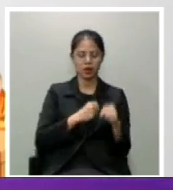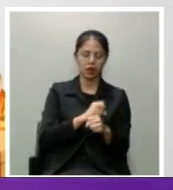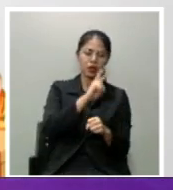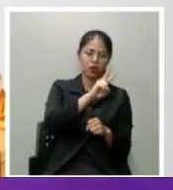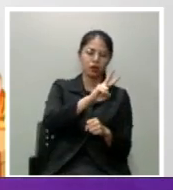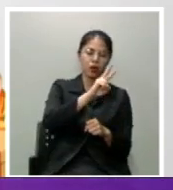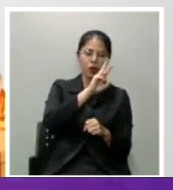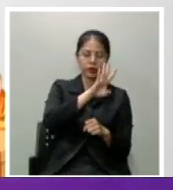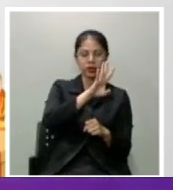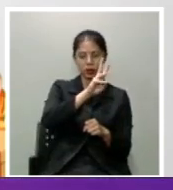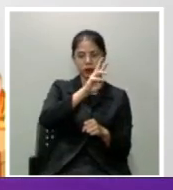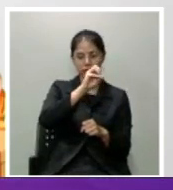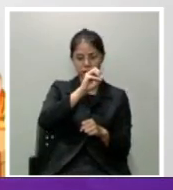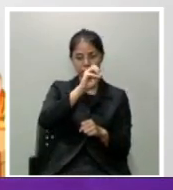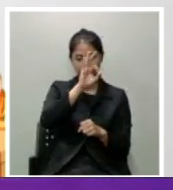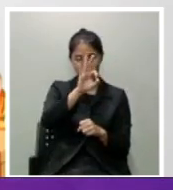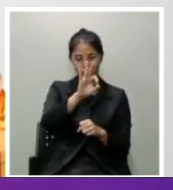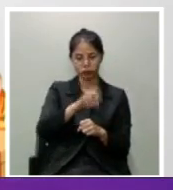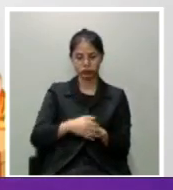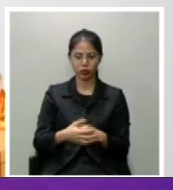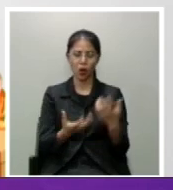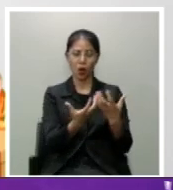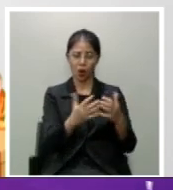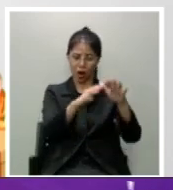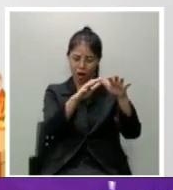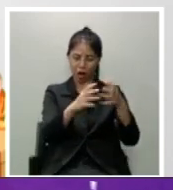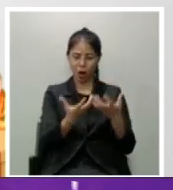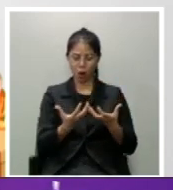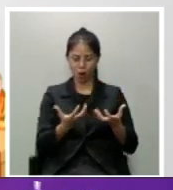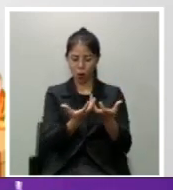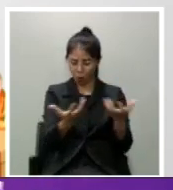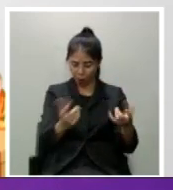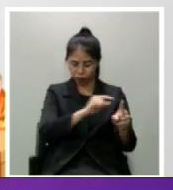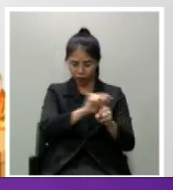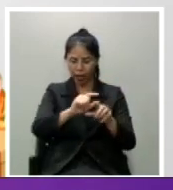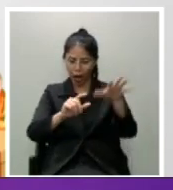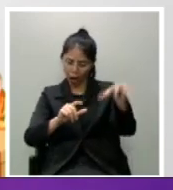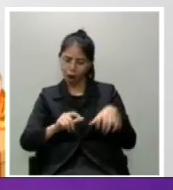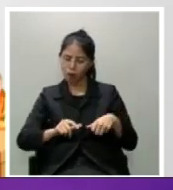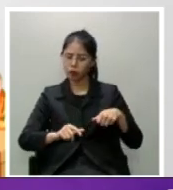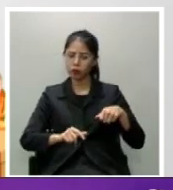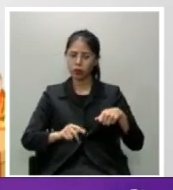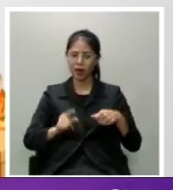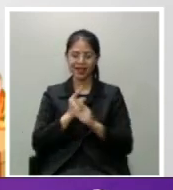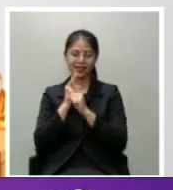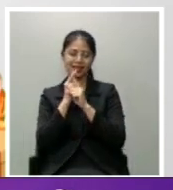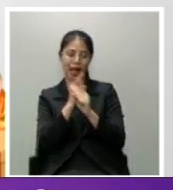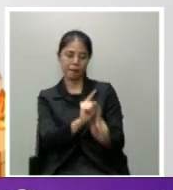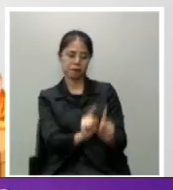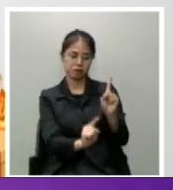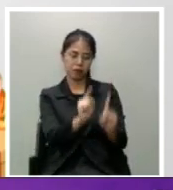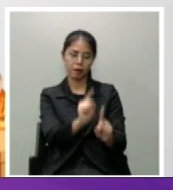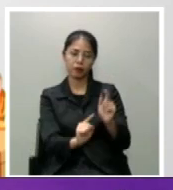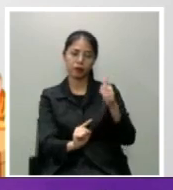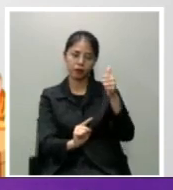2469ท่านเอาของเข้ามาแล้วผ่านด่านไปถึงไหนถึงไหน ใครเขานึกได้เขาตามไปประเมินท่าน